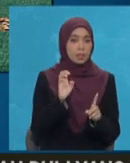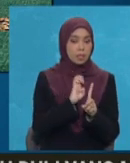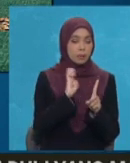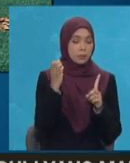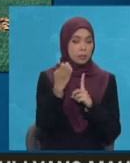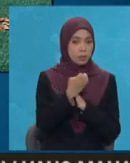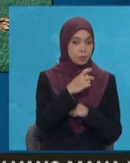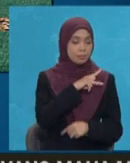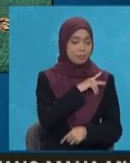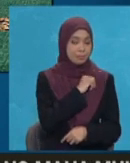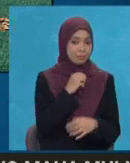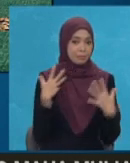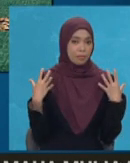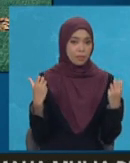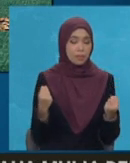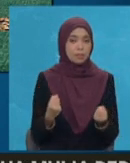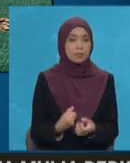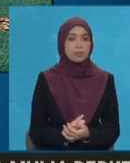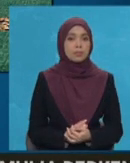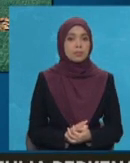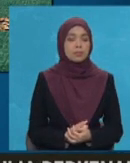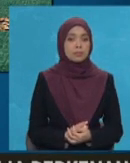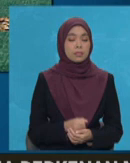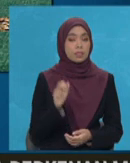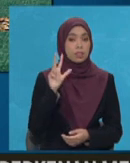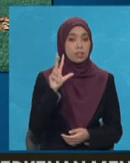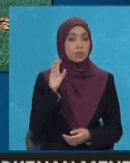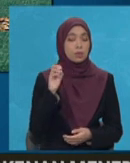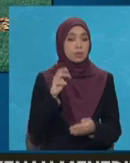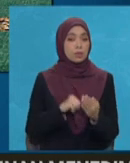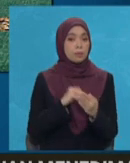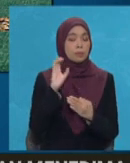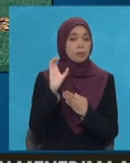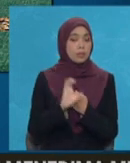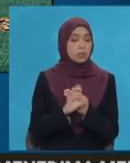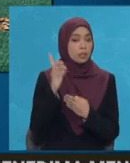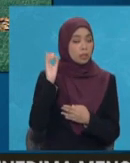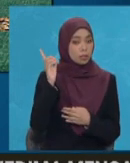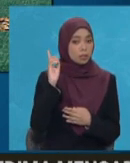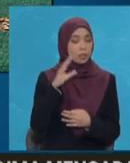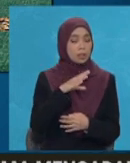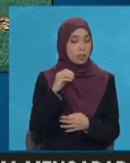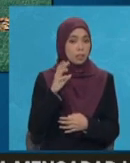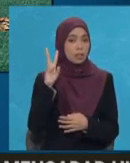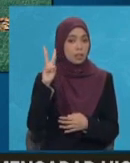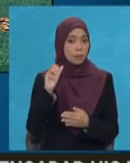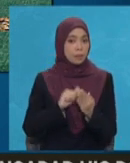kesinambungan tazkira Ramadhan yang diadakan pada 34 dan 6 April yang lalu